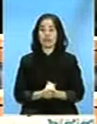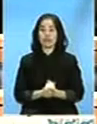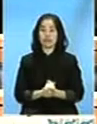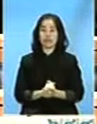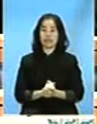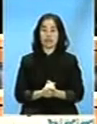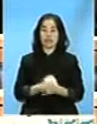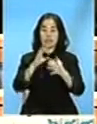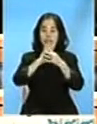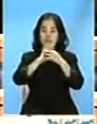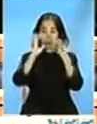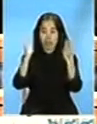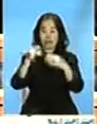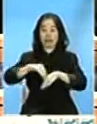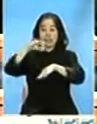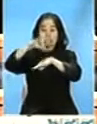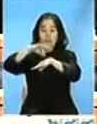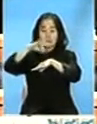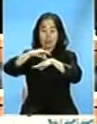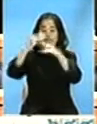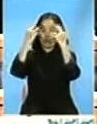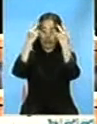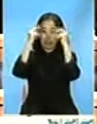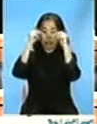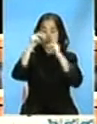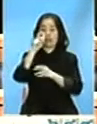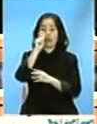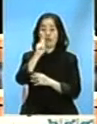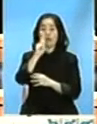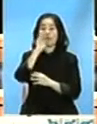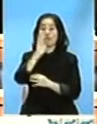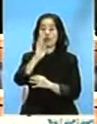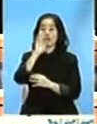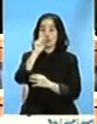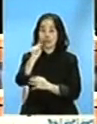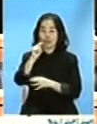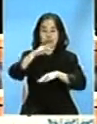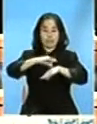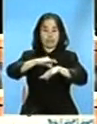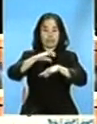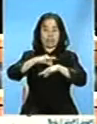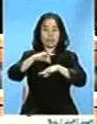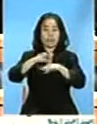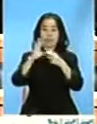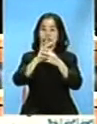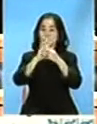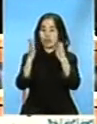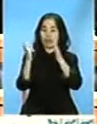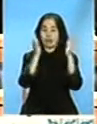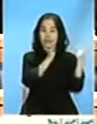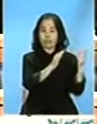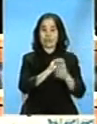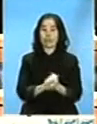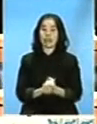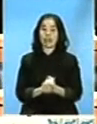เว้นดำรงตำแหน่งของนายกองค์การบริหารส่วนตำบลยกเว้นการด